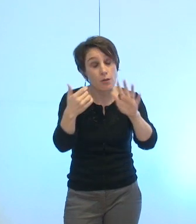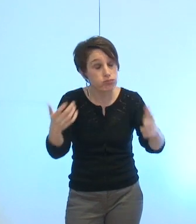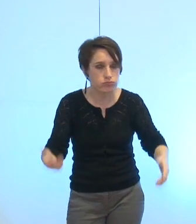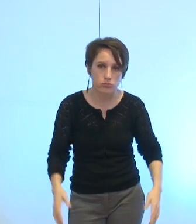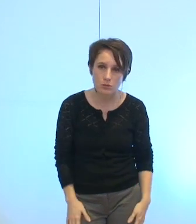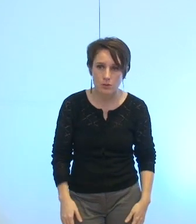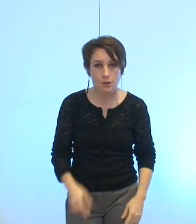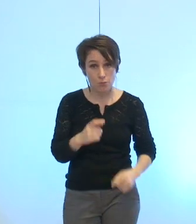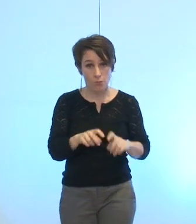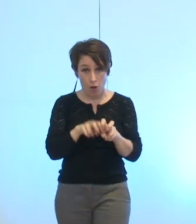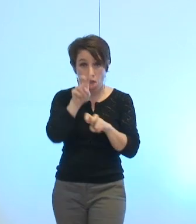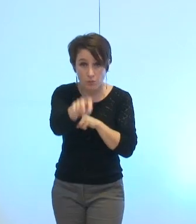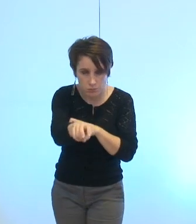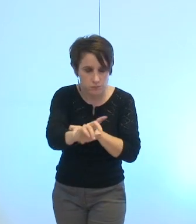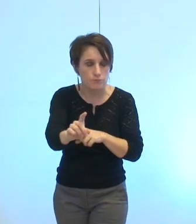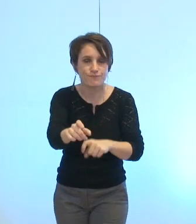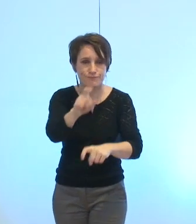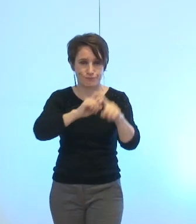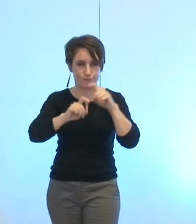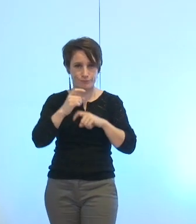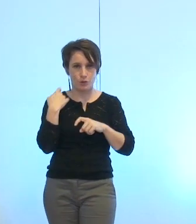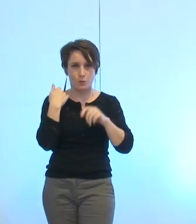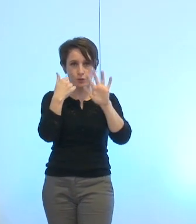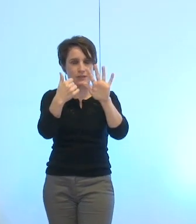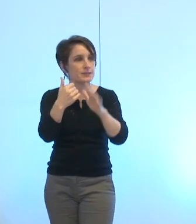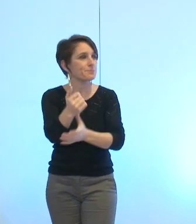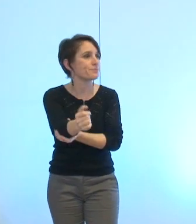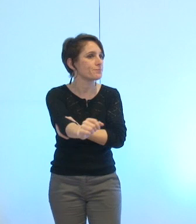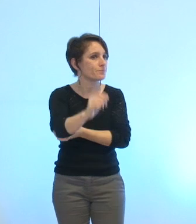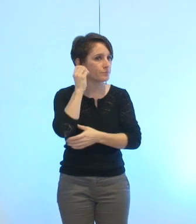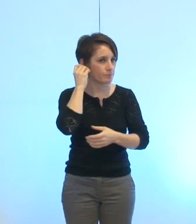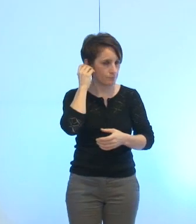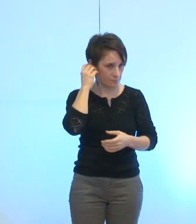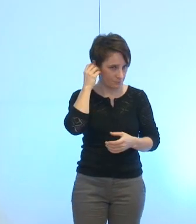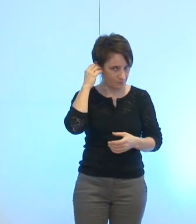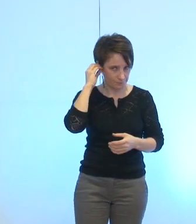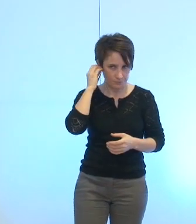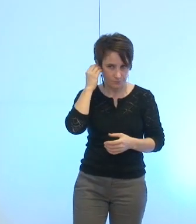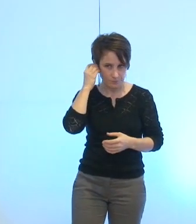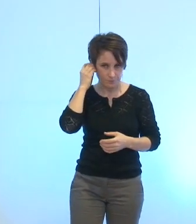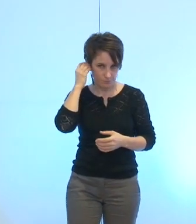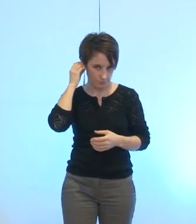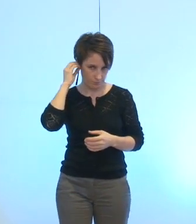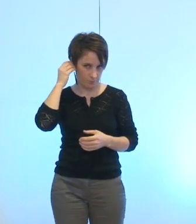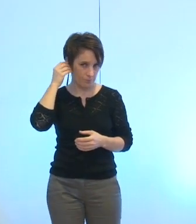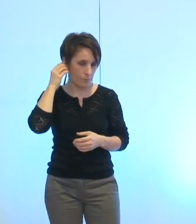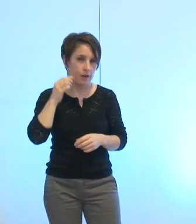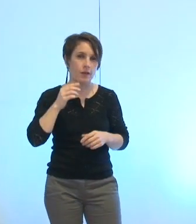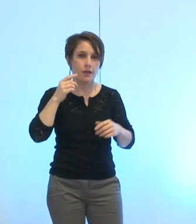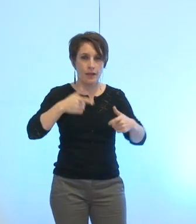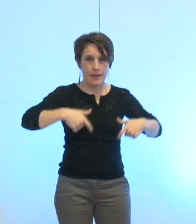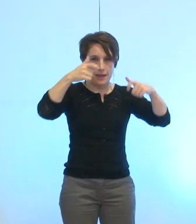plus trop vite sur les travaux de ravallement et les dispositifs